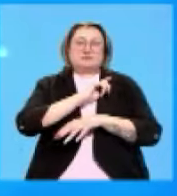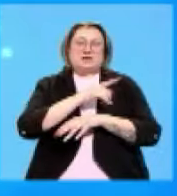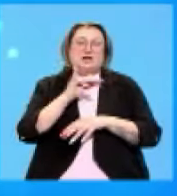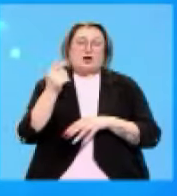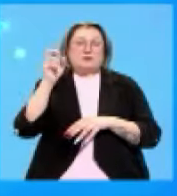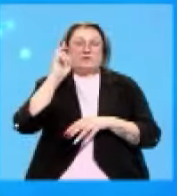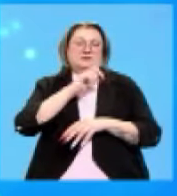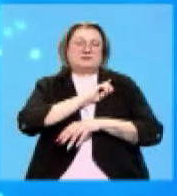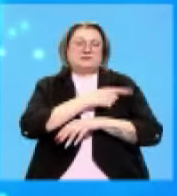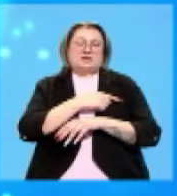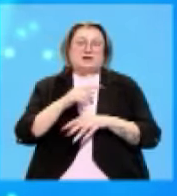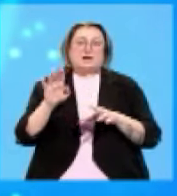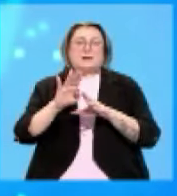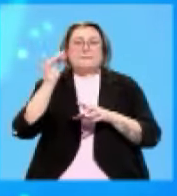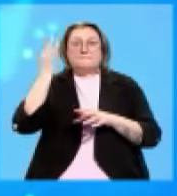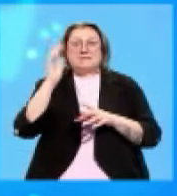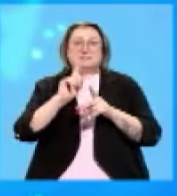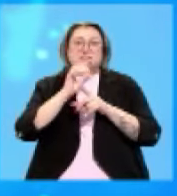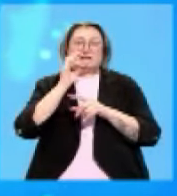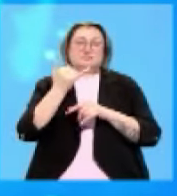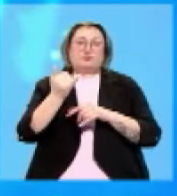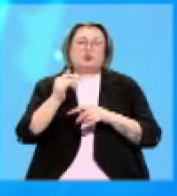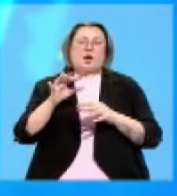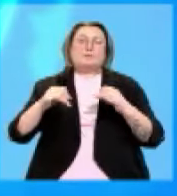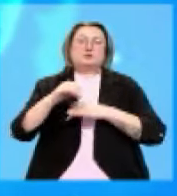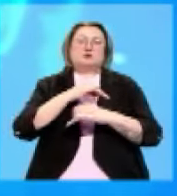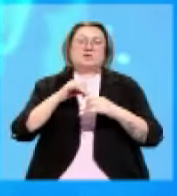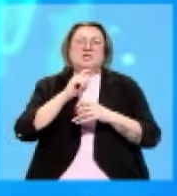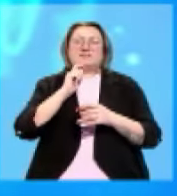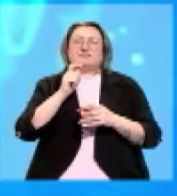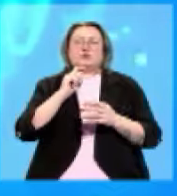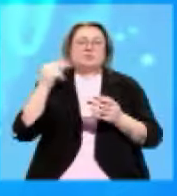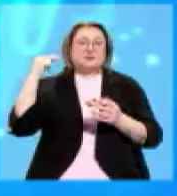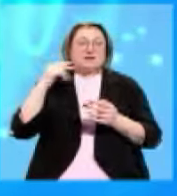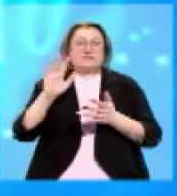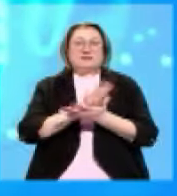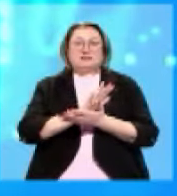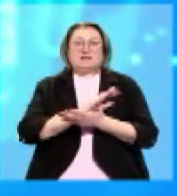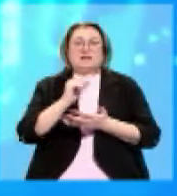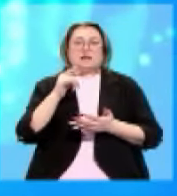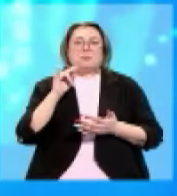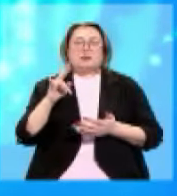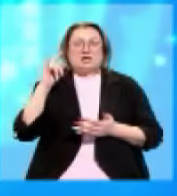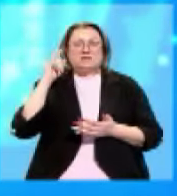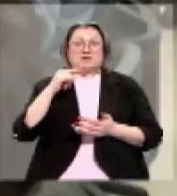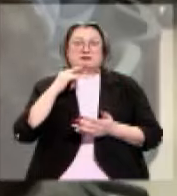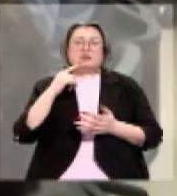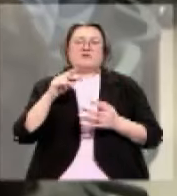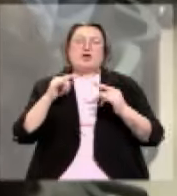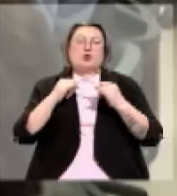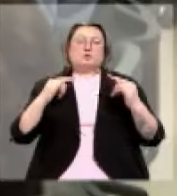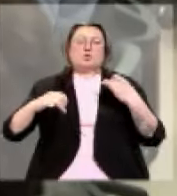мықты болады. Президенттің Егемен Қазақстан газетіне берген сұхбатын бүгін талқылау кезінде осындай ой айтылды. Дөңгелек